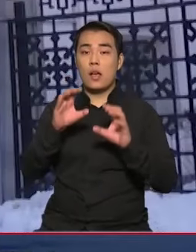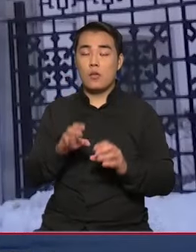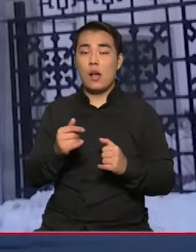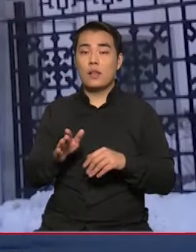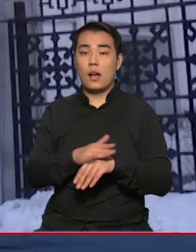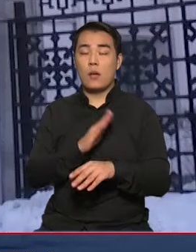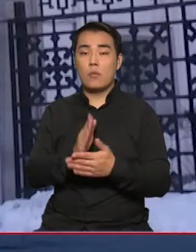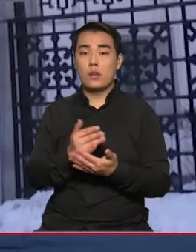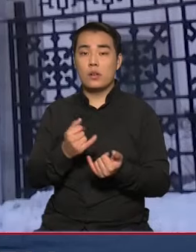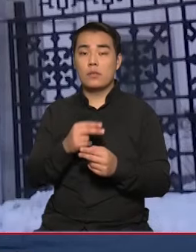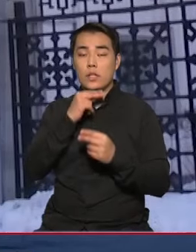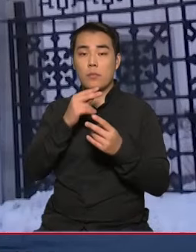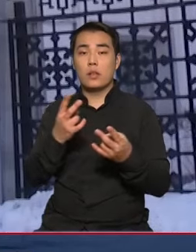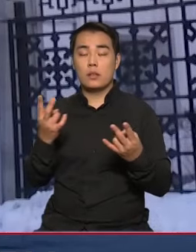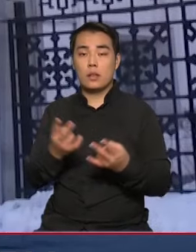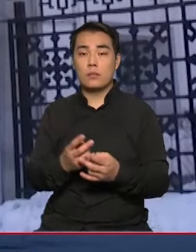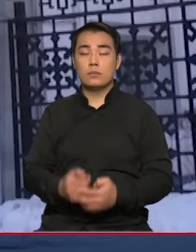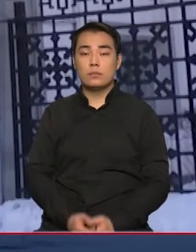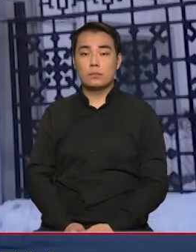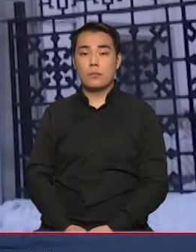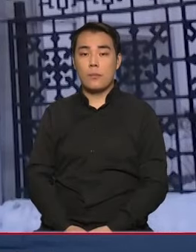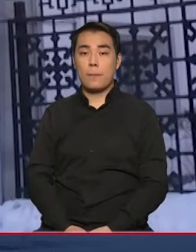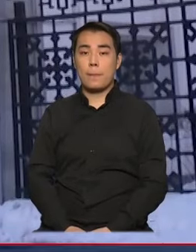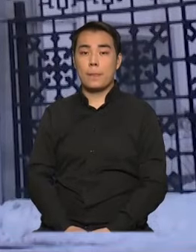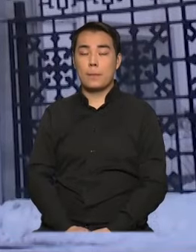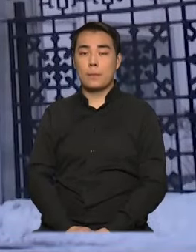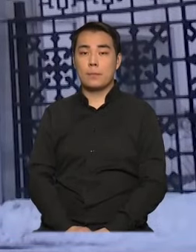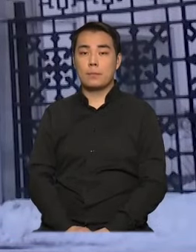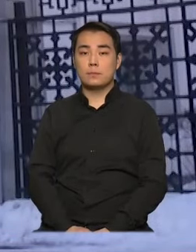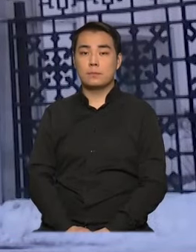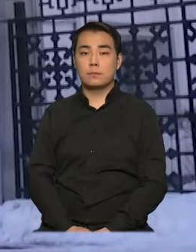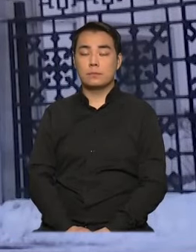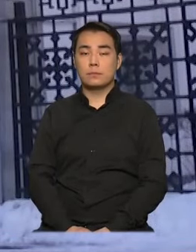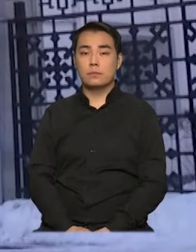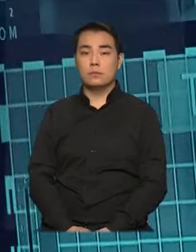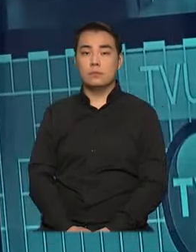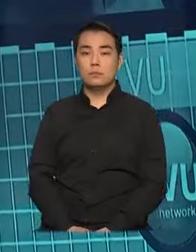күтіп тұрғанын қаперде ұстағаны жөн. Гүлзат Сахова, Ерік Керімқұлов, Жібек Жолы, Алматы.